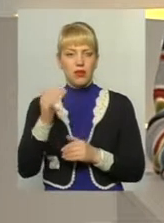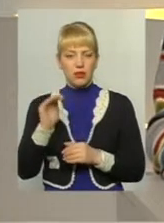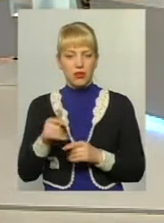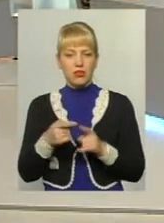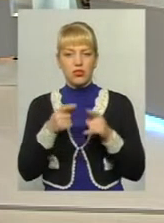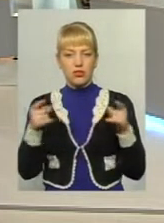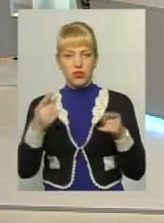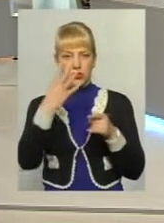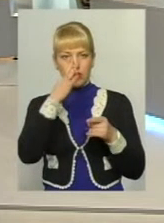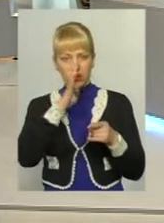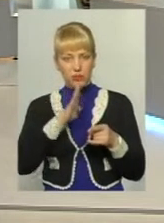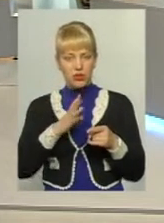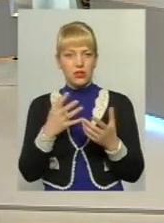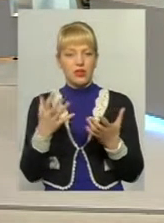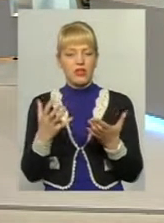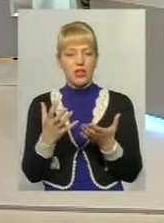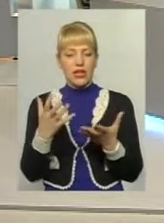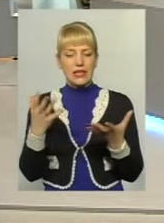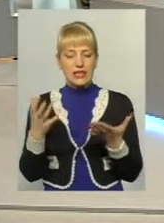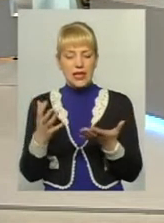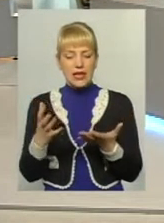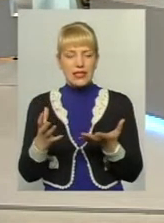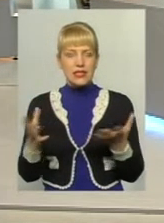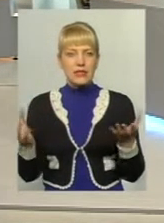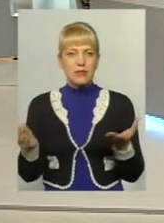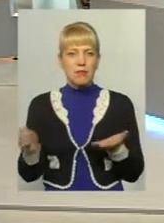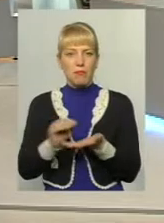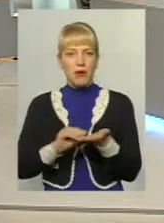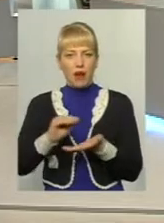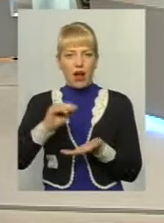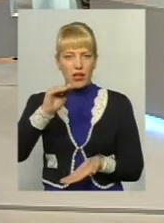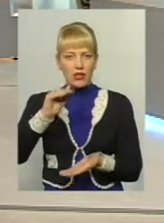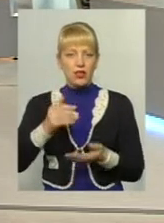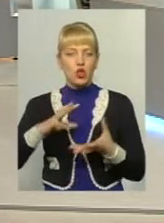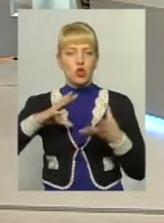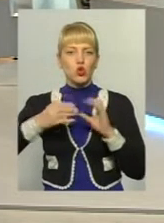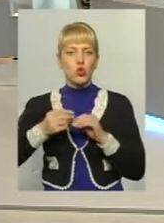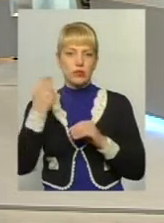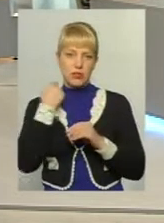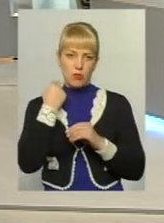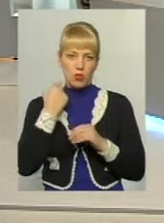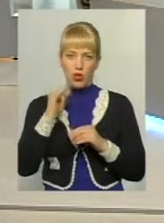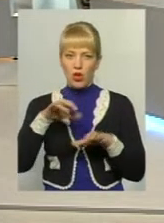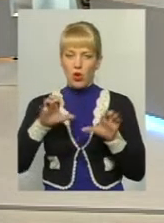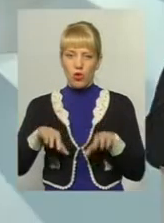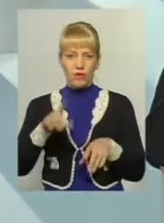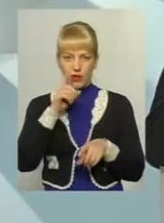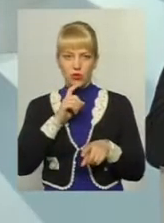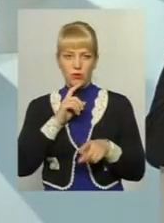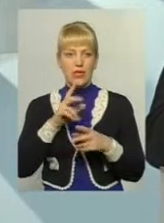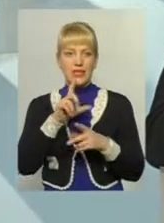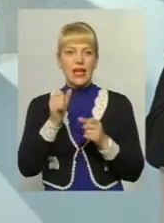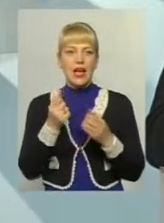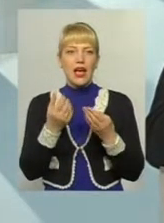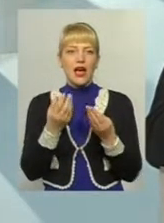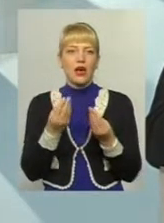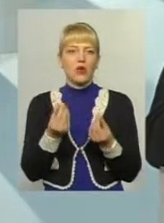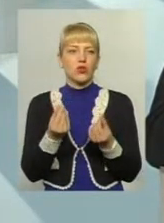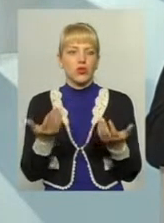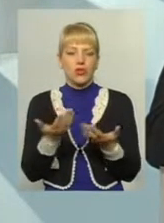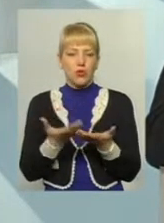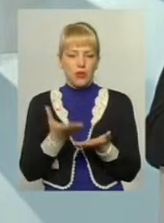місяць, яка має надійти від мешканців. І внаслідок нарахування субсидій отримує всього лише 5 тисяч. Відтак